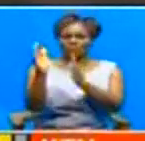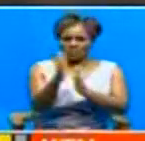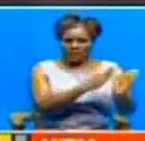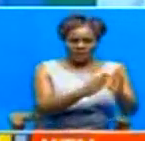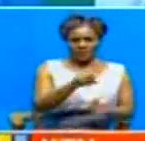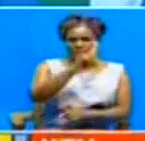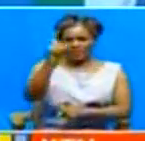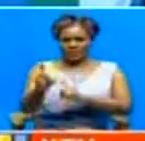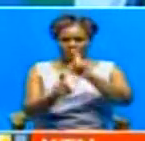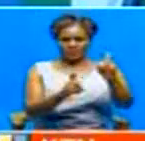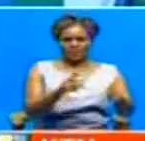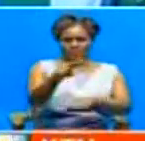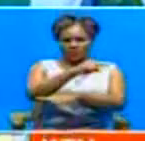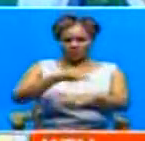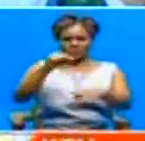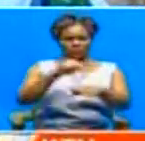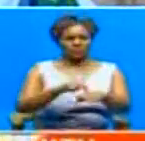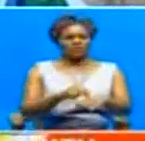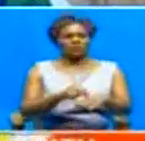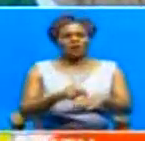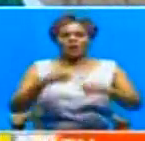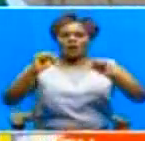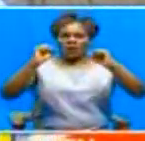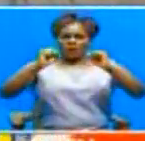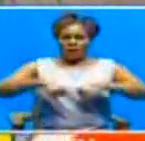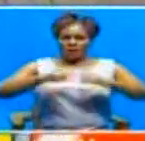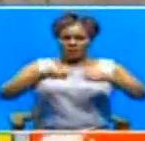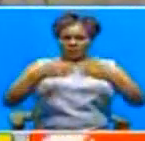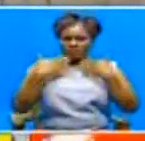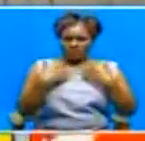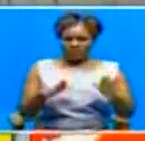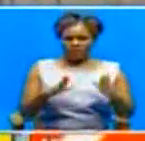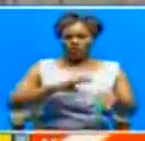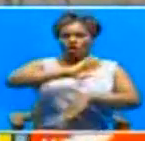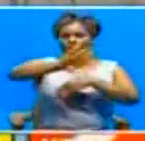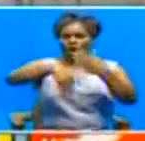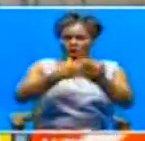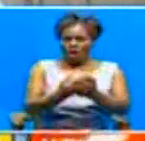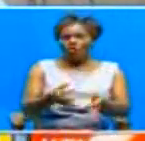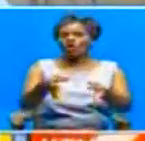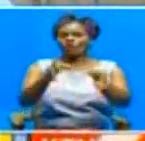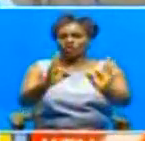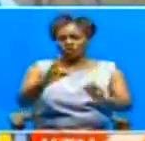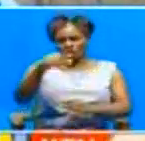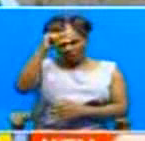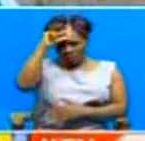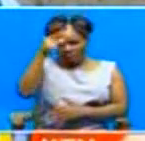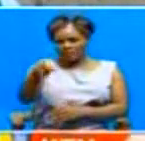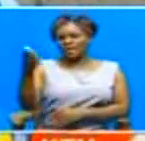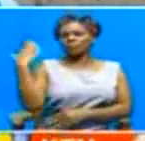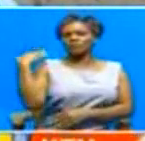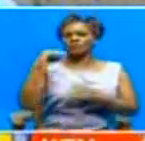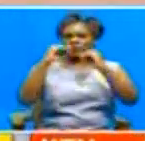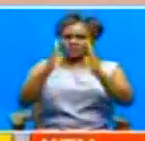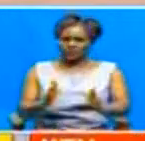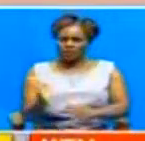ya taifa. We have at least appealed to all those working with the county government of Wajir who have previously been teachers to